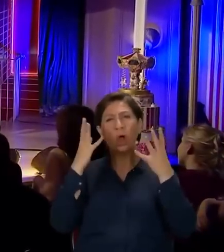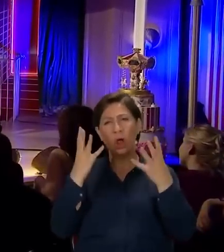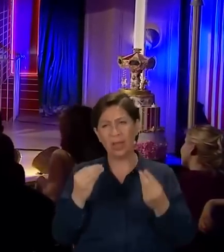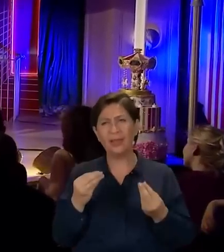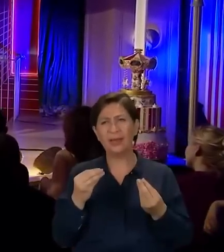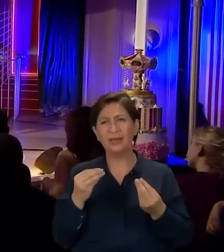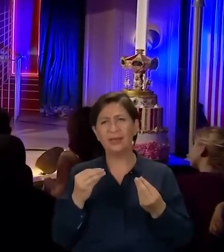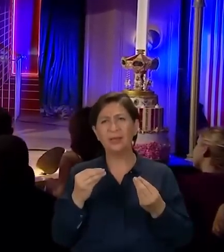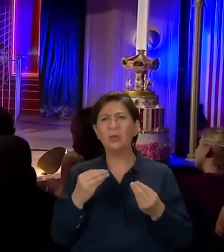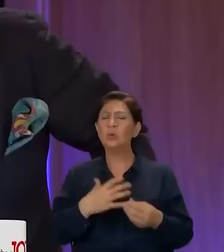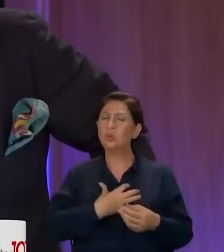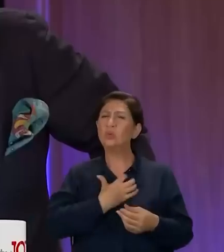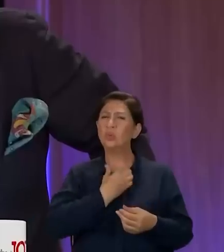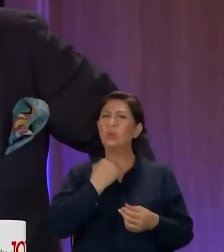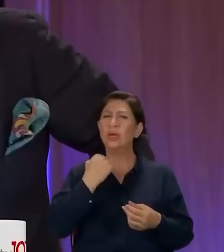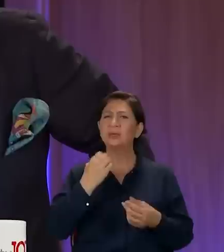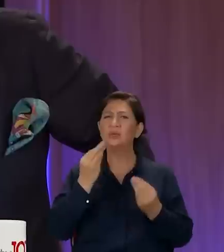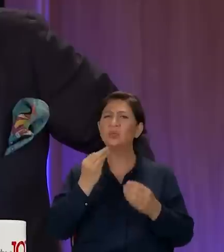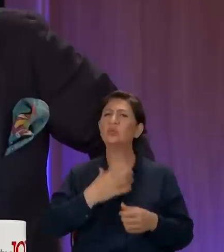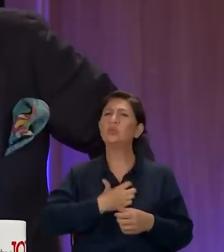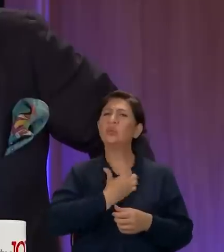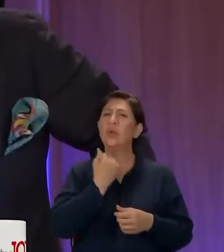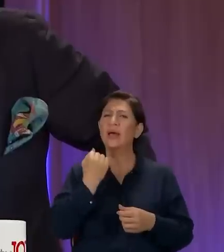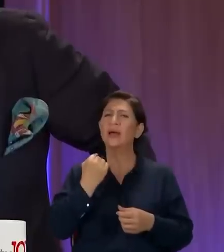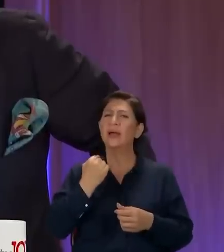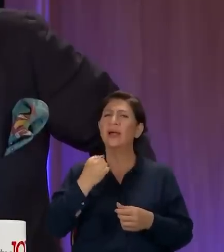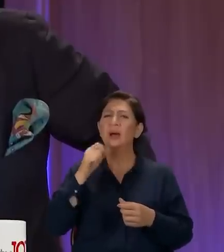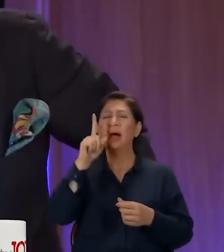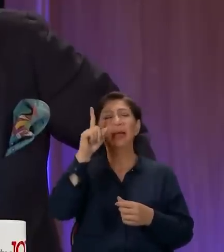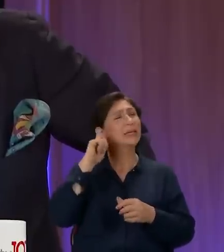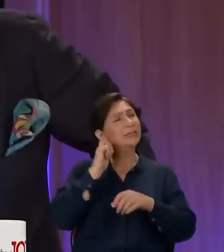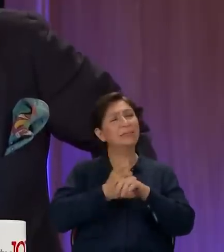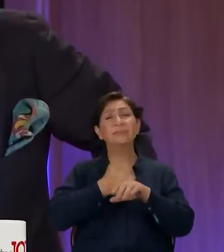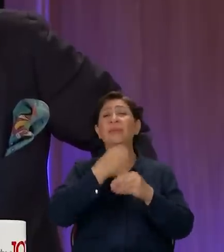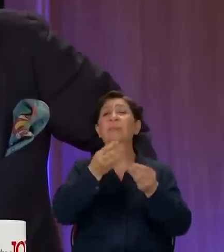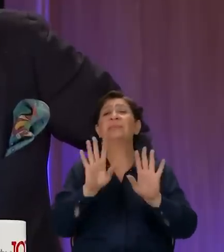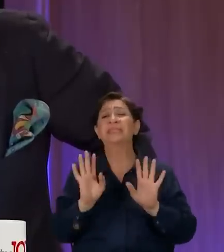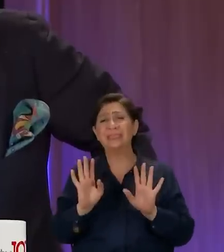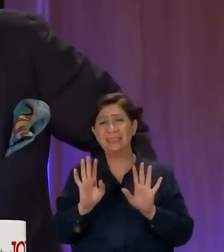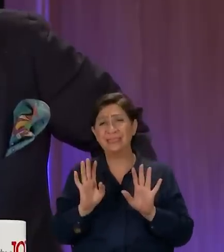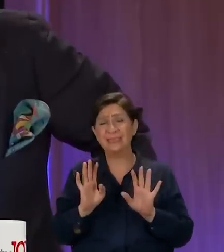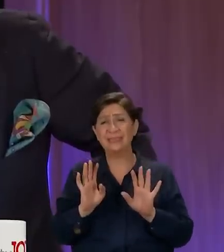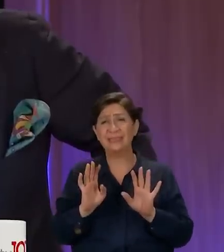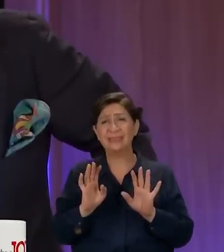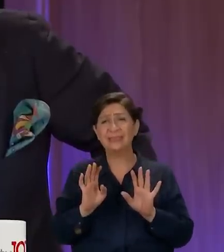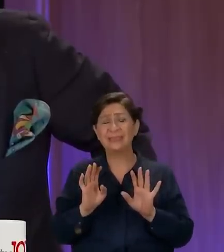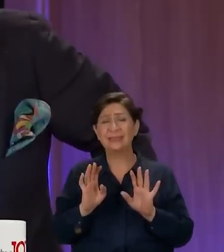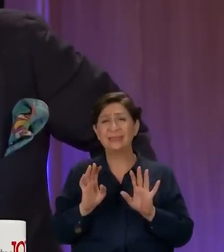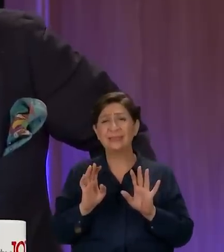hakikaten üzülürler yani çok üzülürler ve bu Allah kimseye vermesin kimi